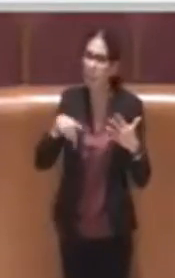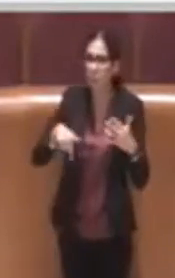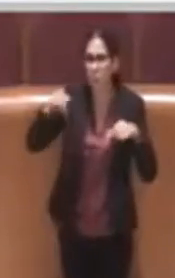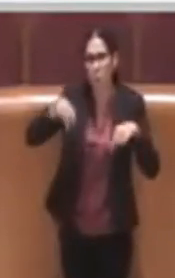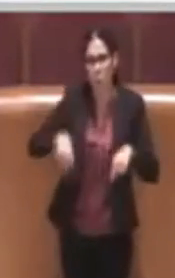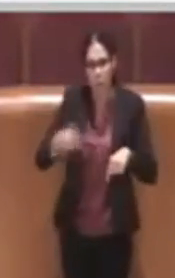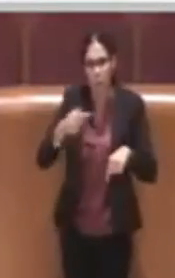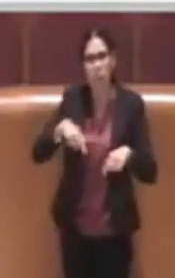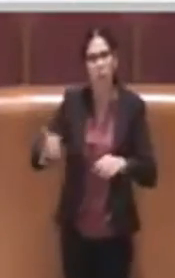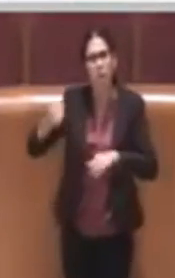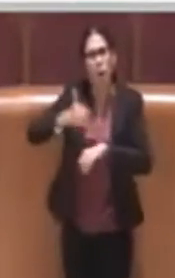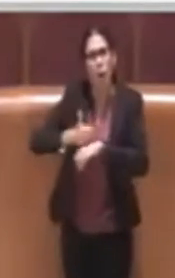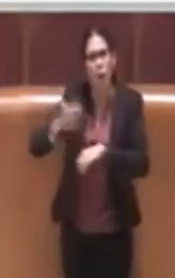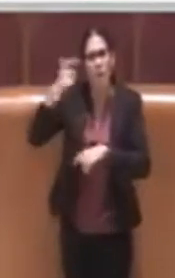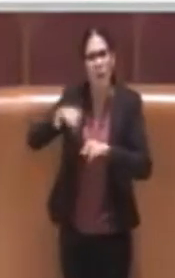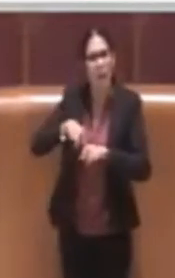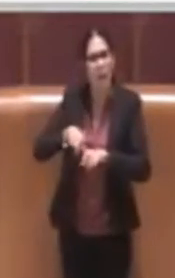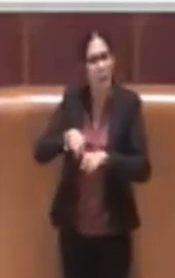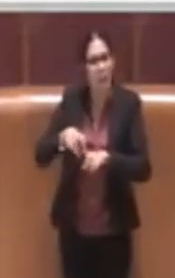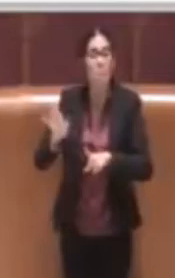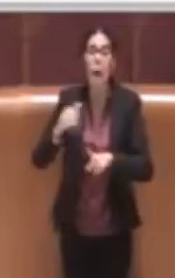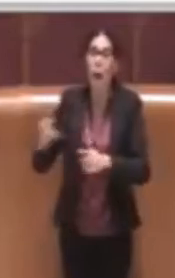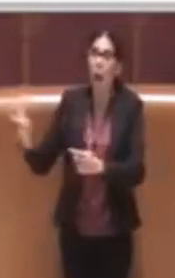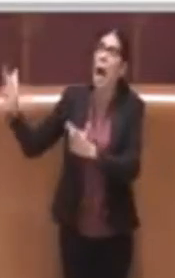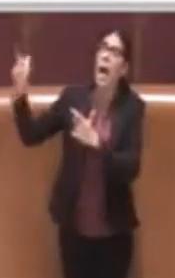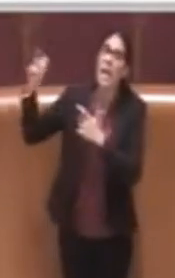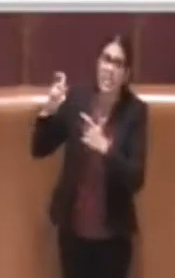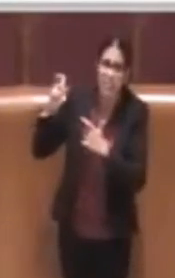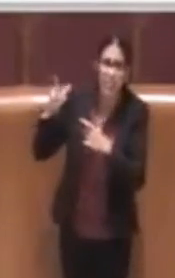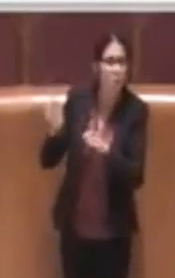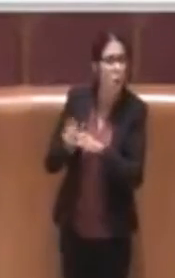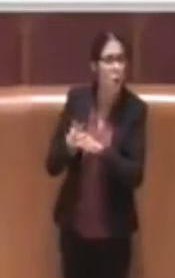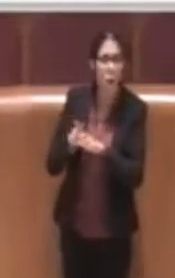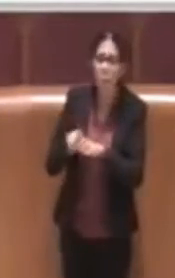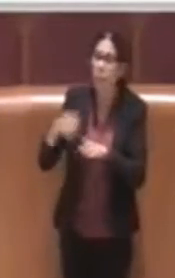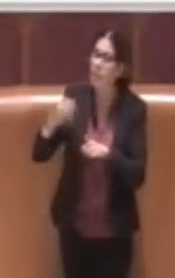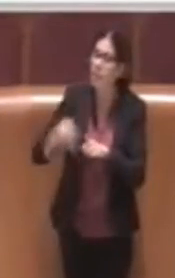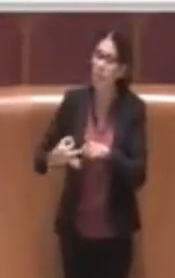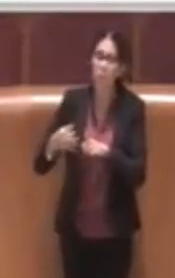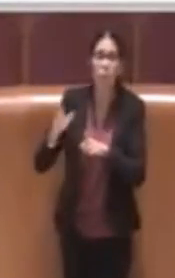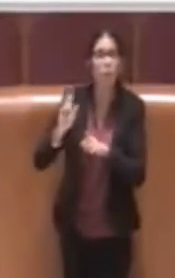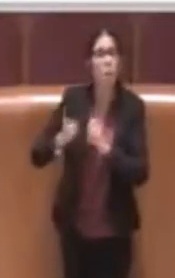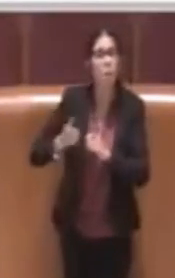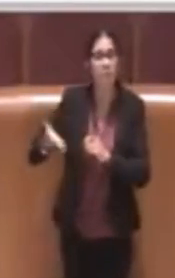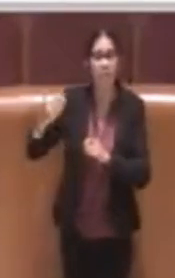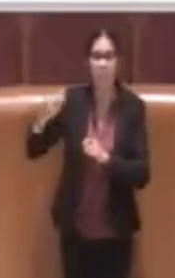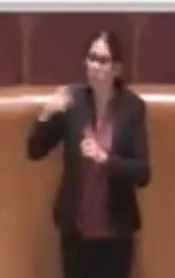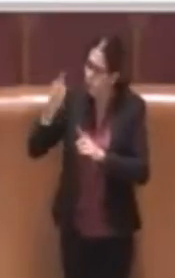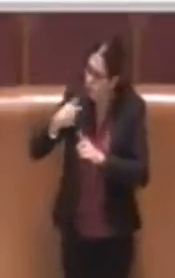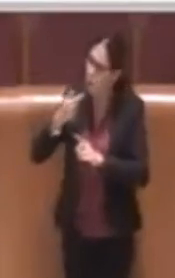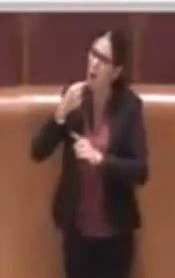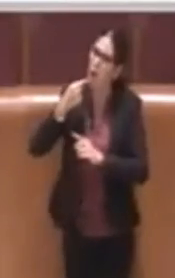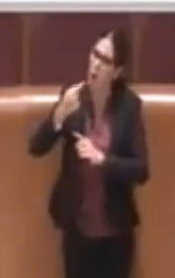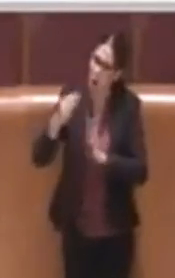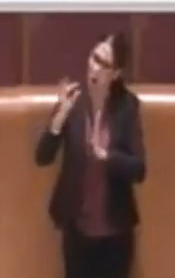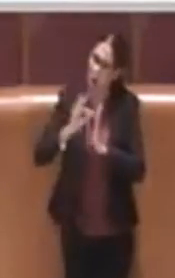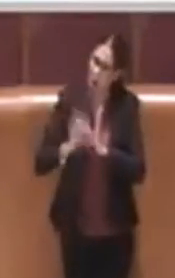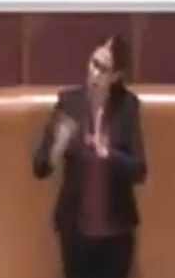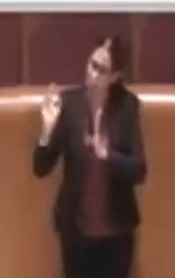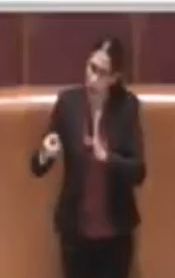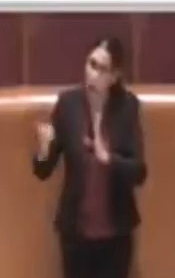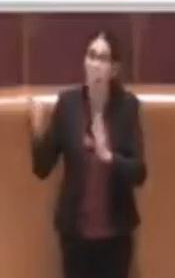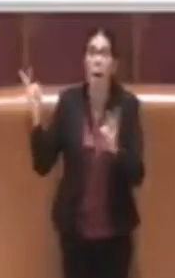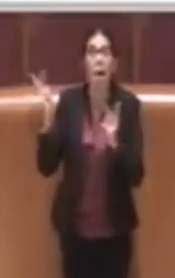governando, stiamo subendo una decisione politica del passato, e dopo le citerò. Eppure veniamo trattati